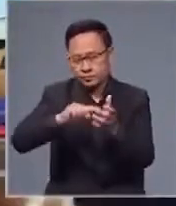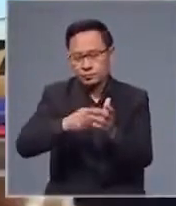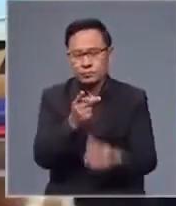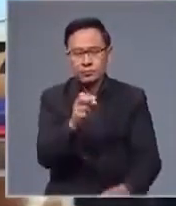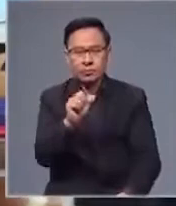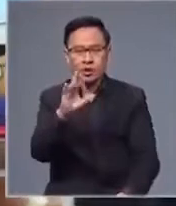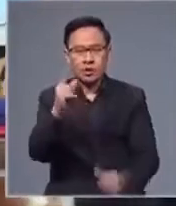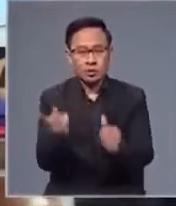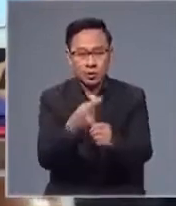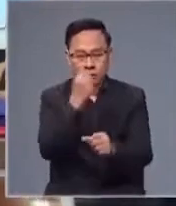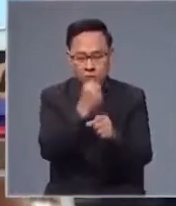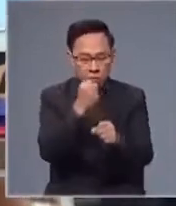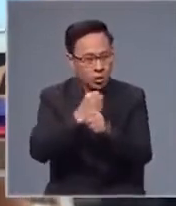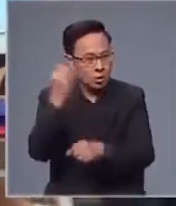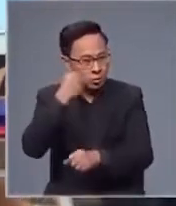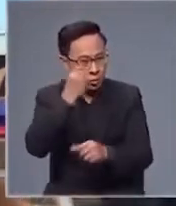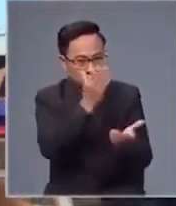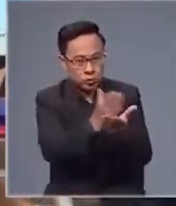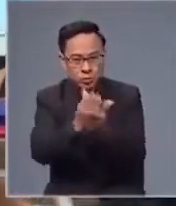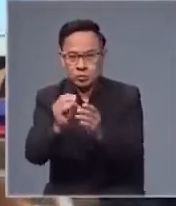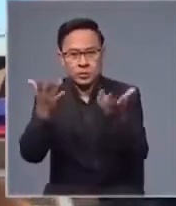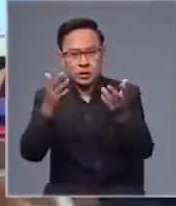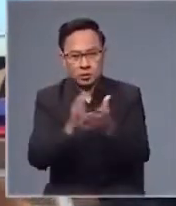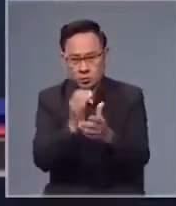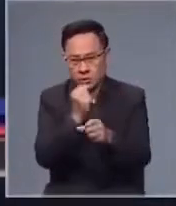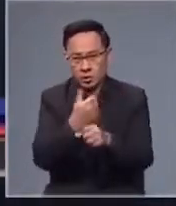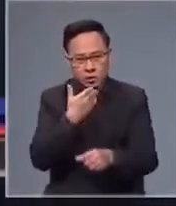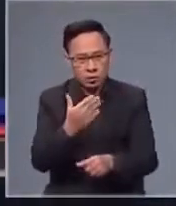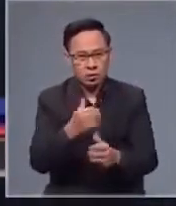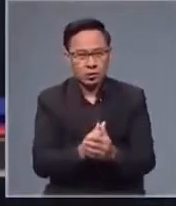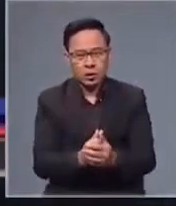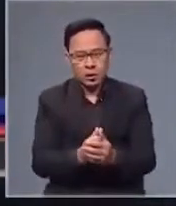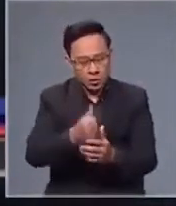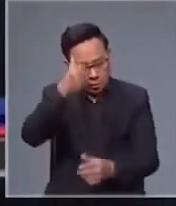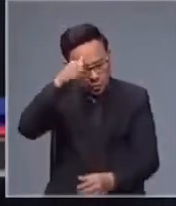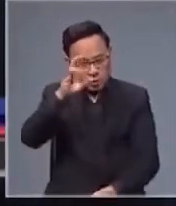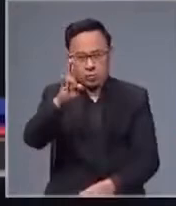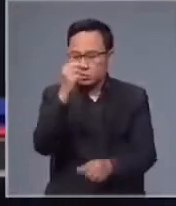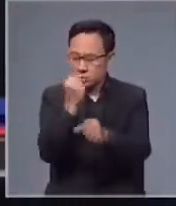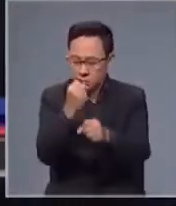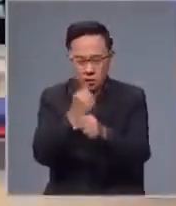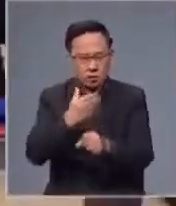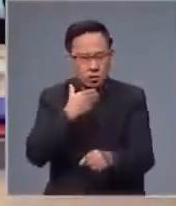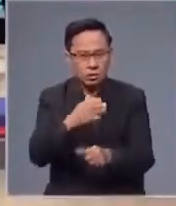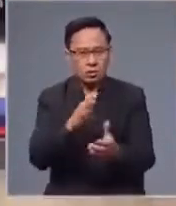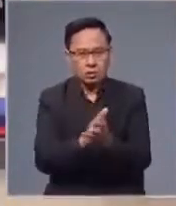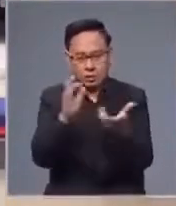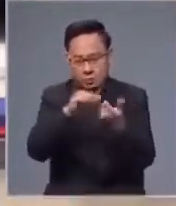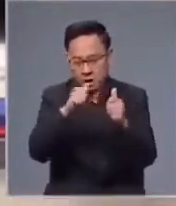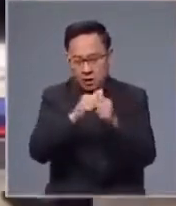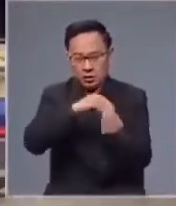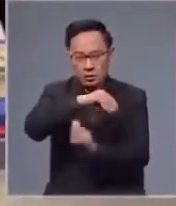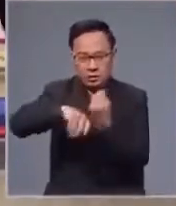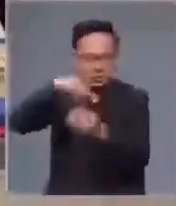ทำงานที่ไม่มีวันหยุดหรือที่เรียกว่าทำงาน7วันต่อสัปดาห์จากปัญหาเศรษฐกิจของช